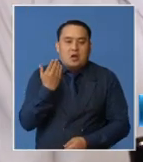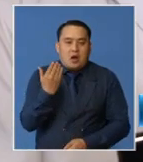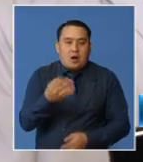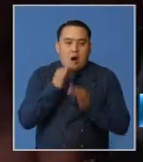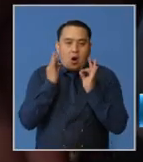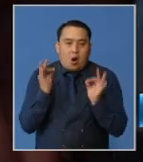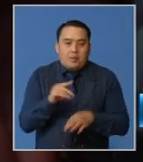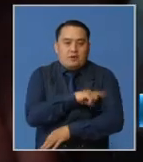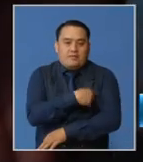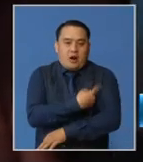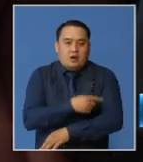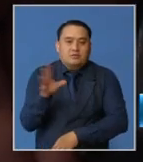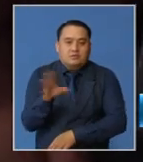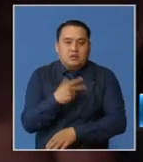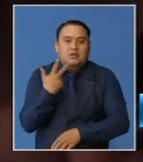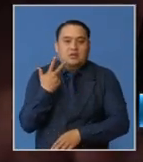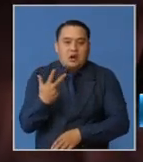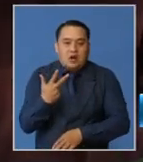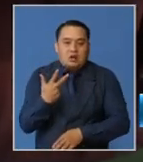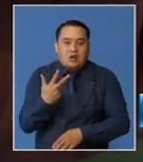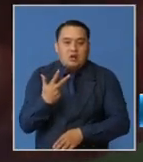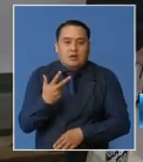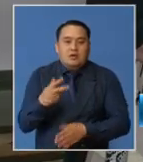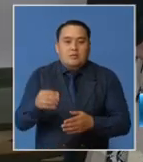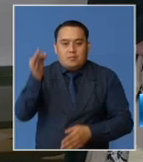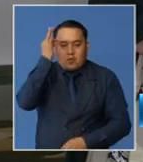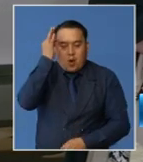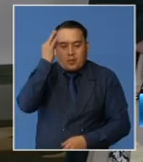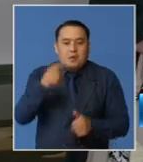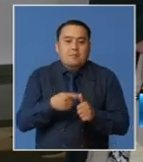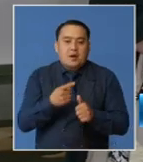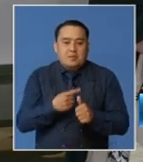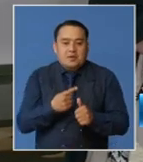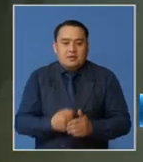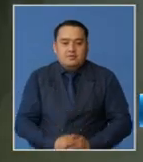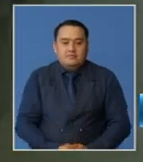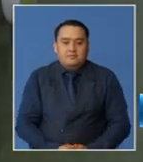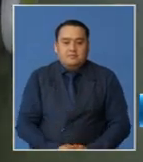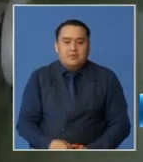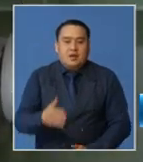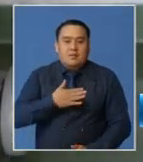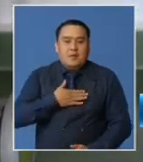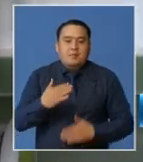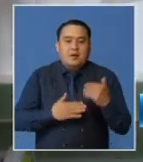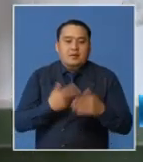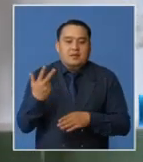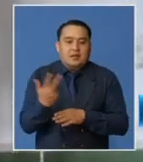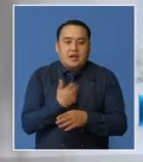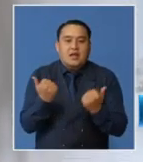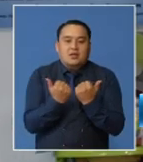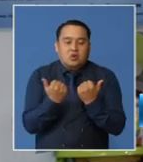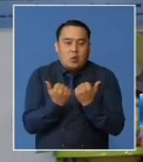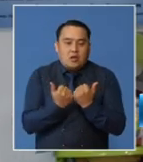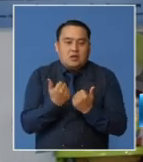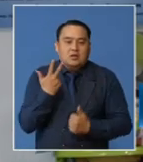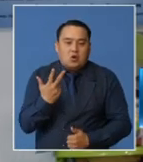опытному врачу. Всех своих тройняшек главврач помнит по имени. На моем профессиональном опыте это уже третий тройник. Первый раз